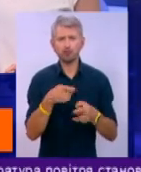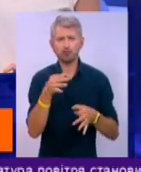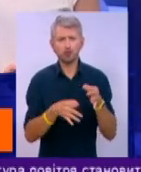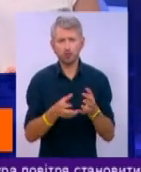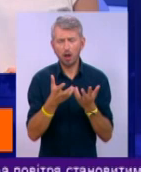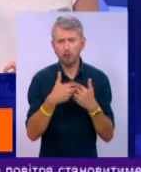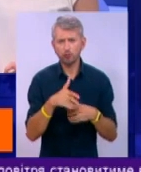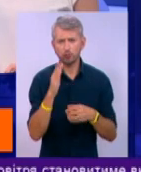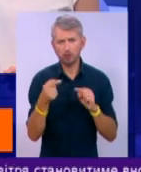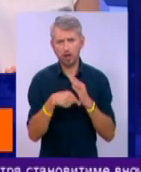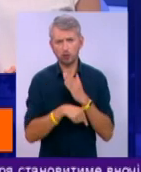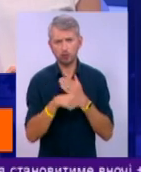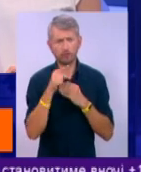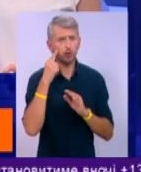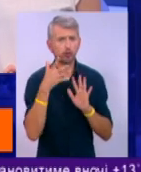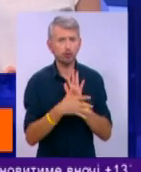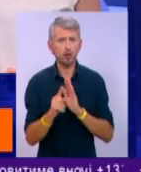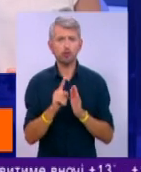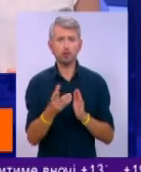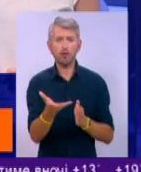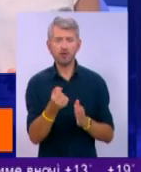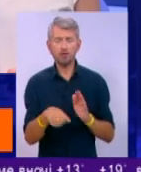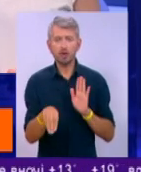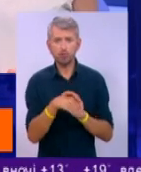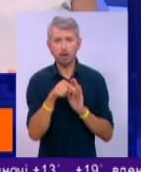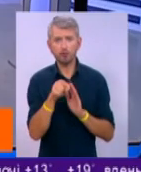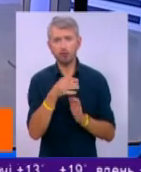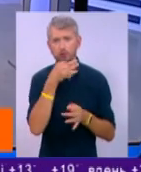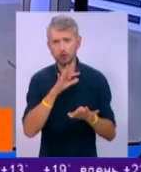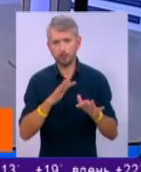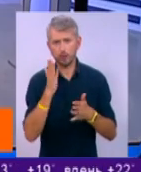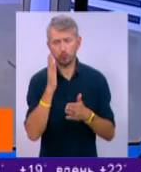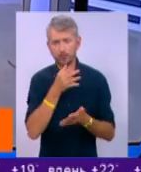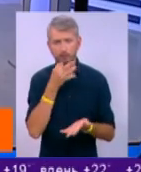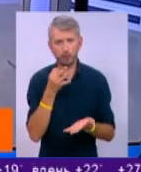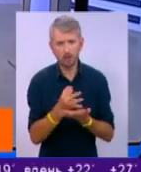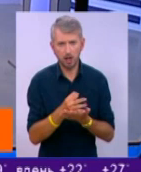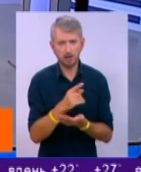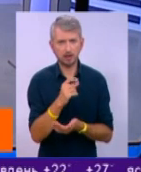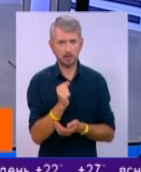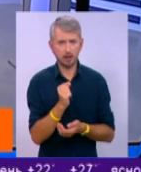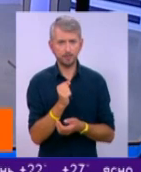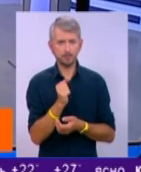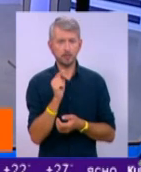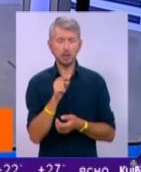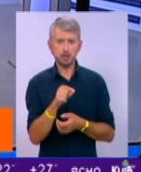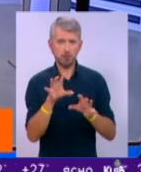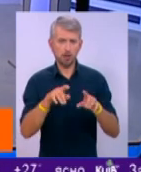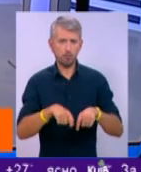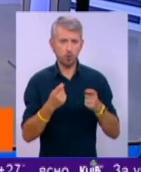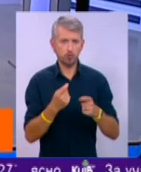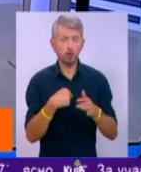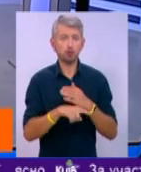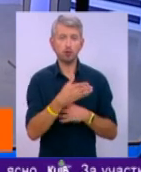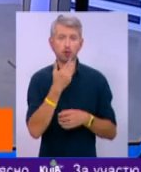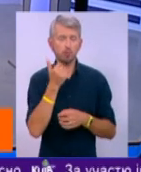стають антикорупційними, тому що вони зрозуміють, що взявши хабара, вони в будь-якому випадку будуть відповідати за це правопорушення. Тому що